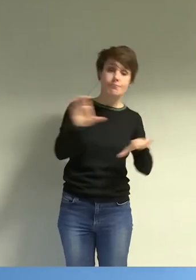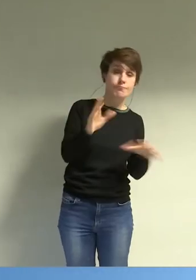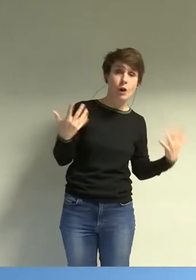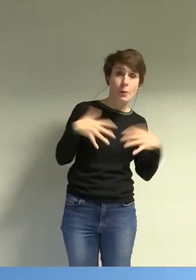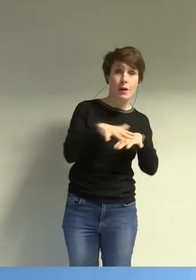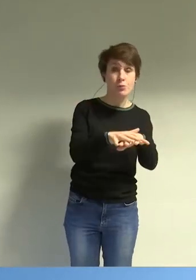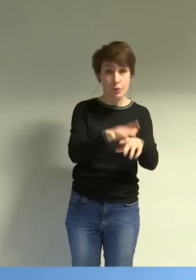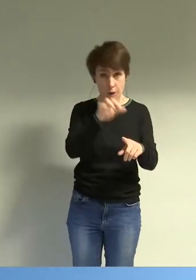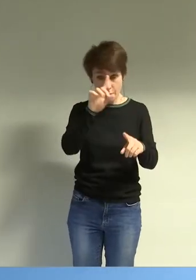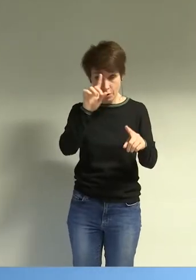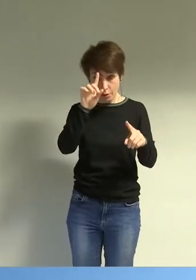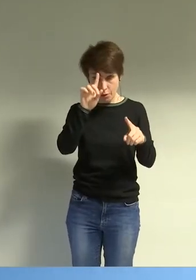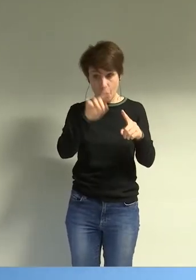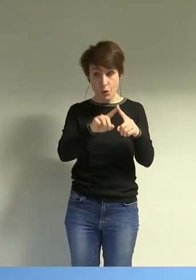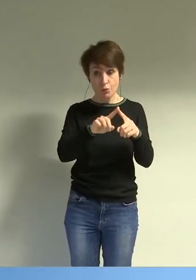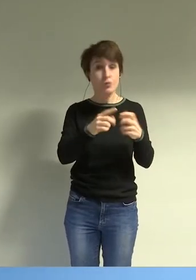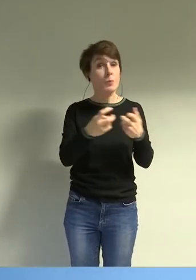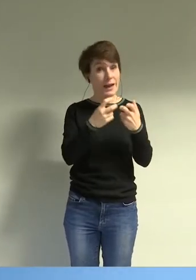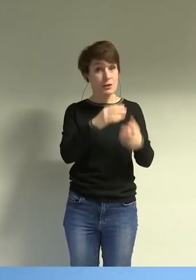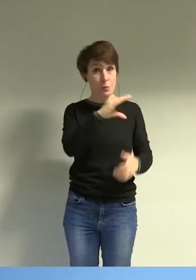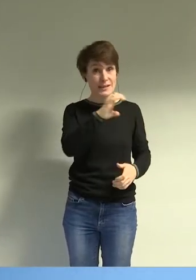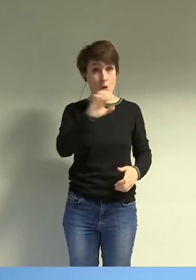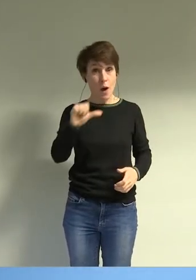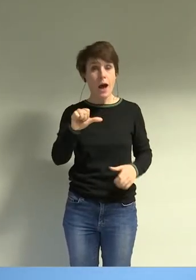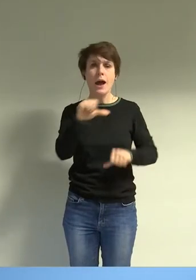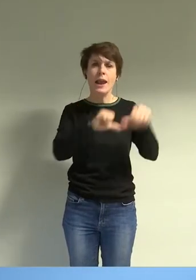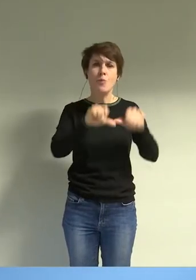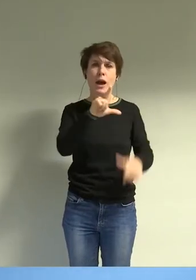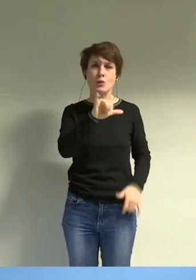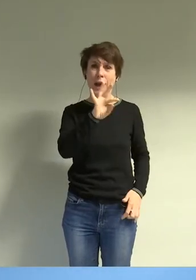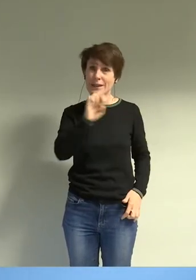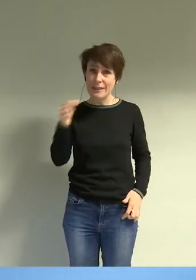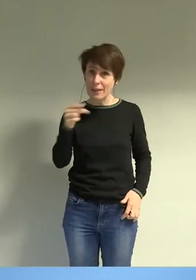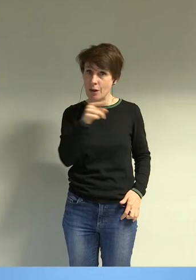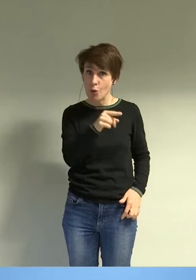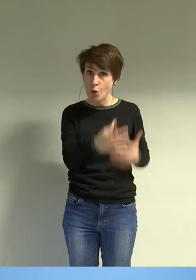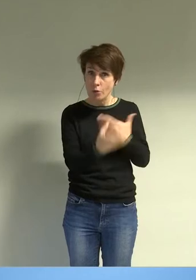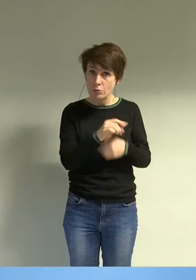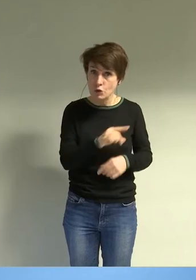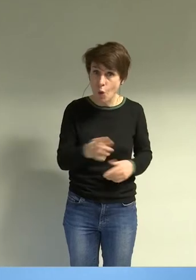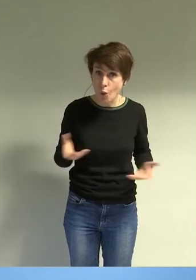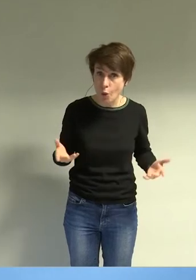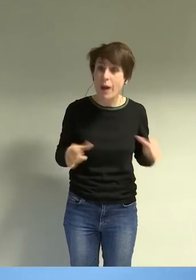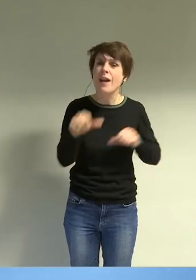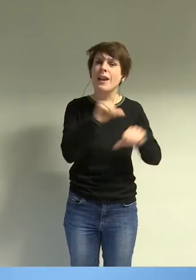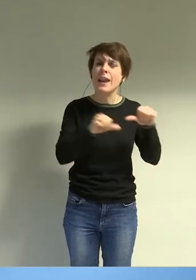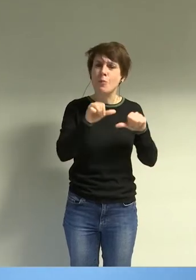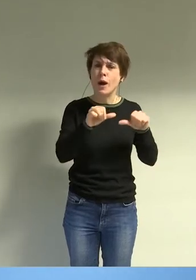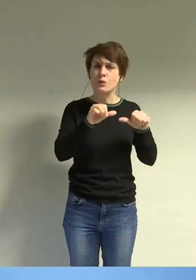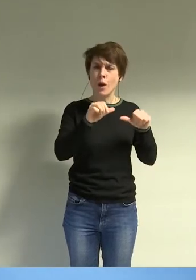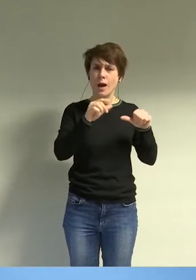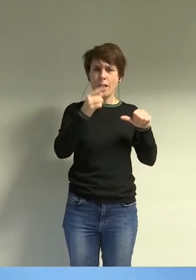cea liten n'en fait donc pas partie laboratoire d'innovation pour les technologies des énergies nouvelles